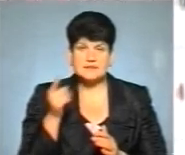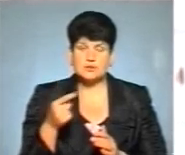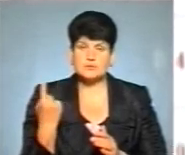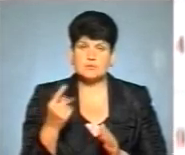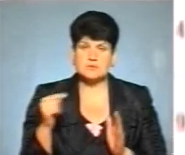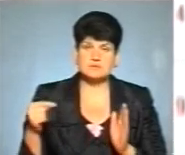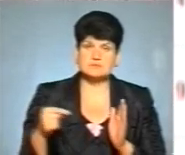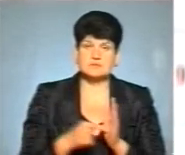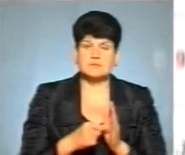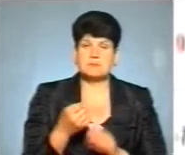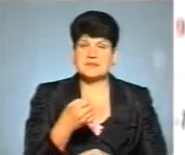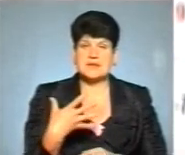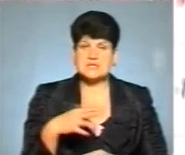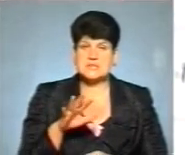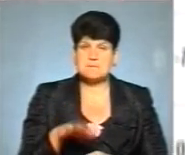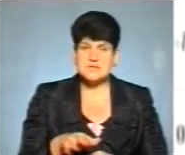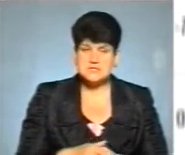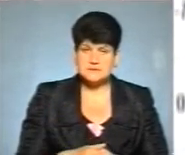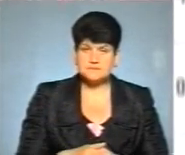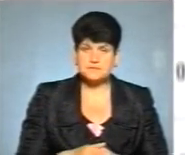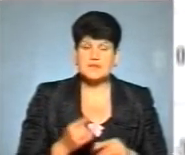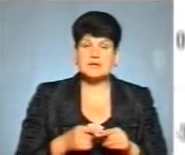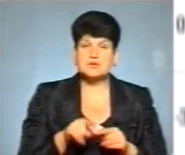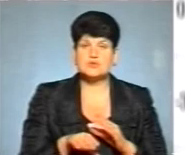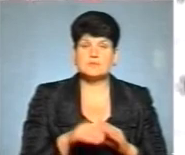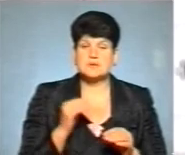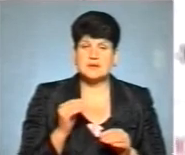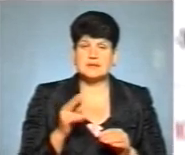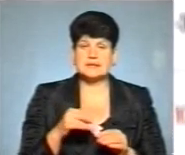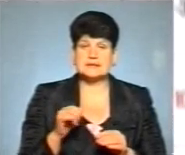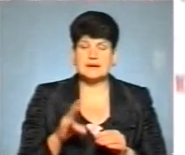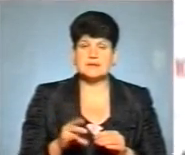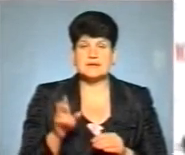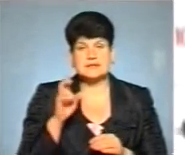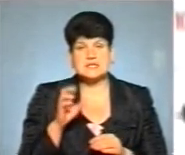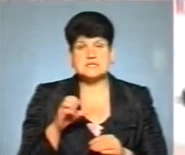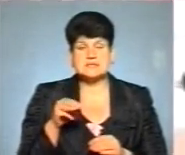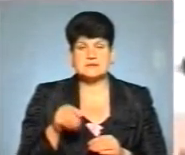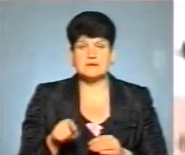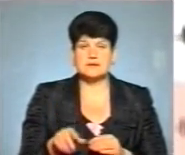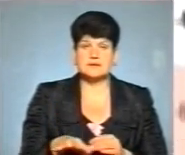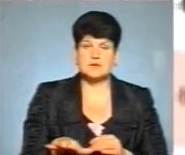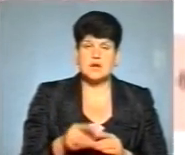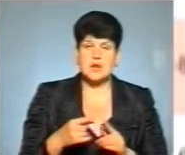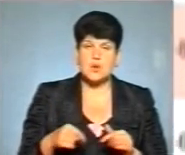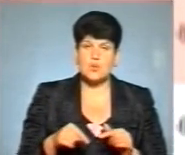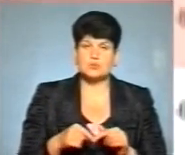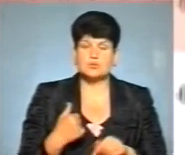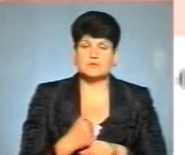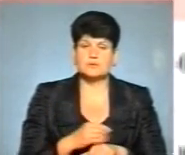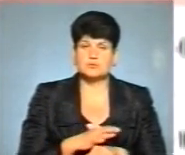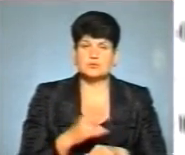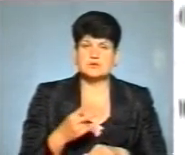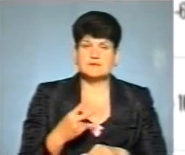опинилася на 15-му місці. Дані для цього рейтингу бралися з відомостей Держстату та їх територіальних органів. Ключовими стали